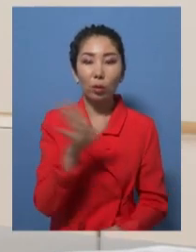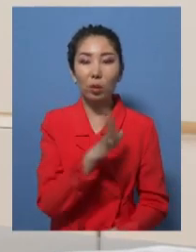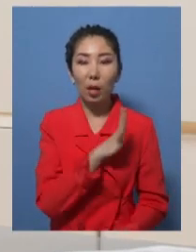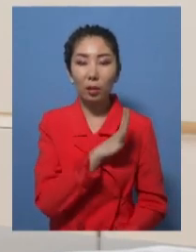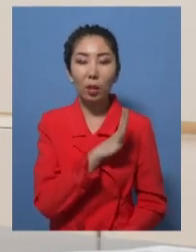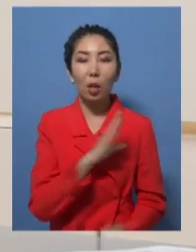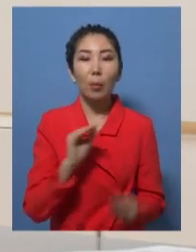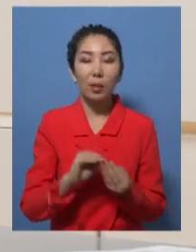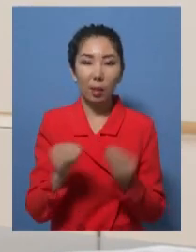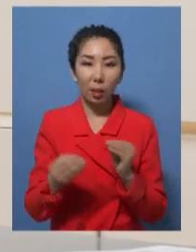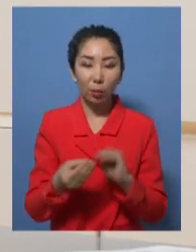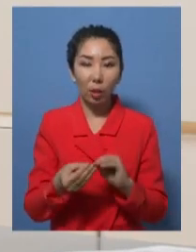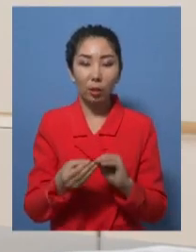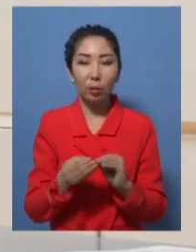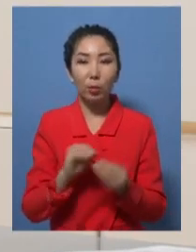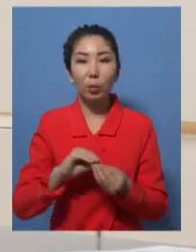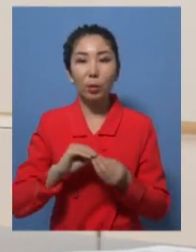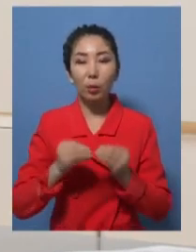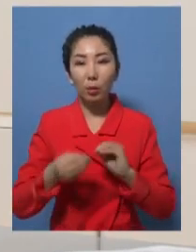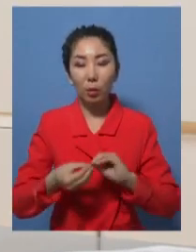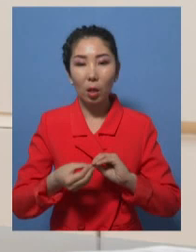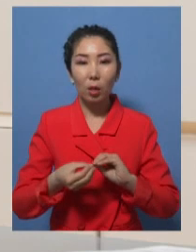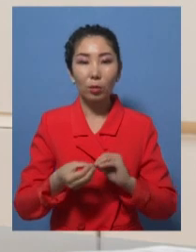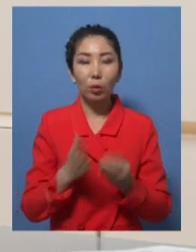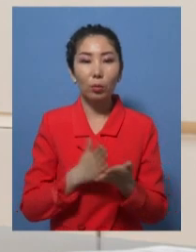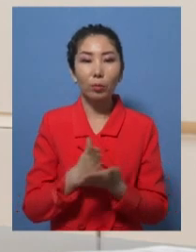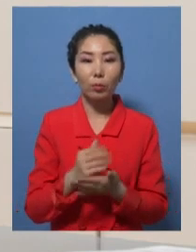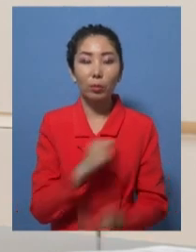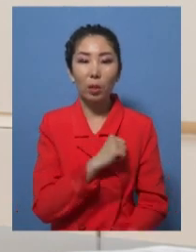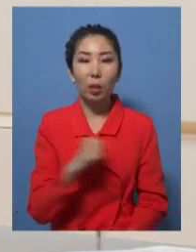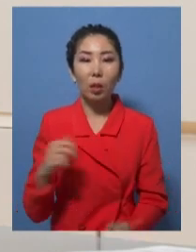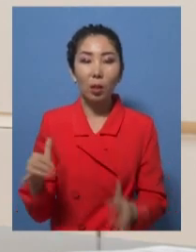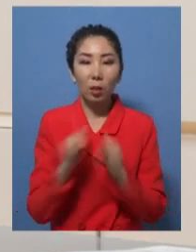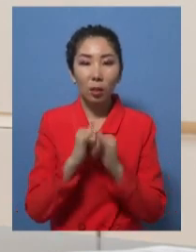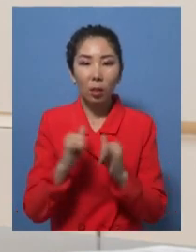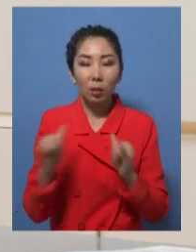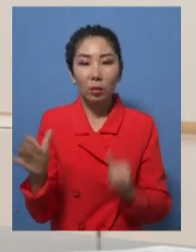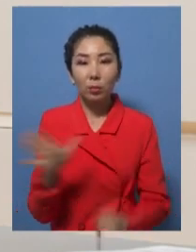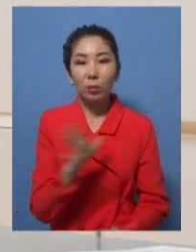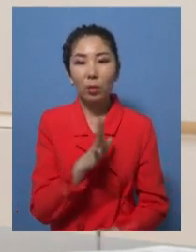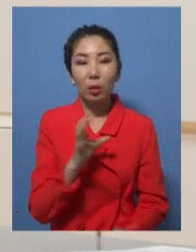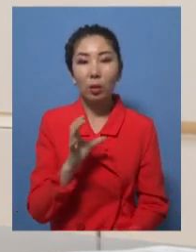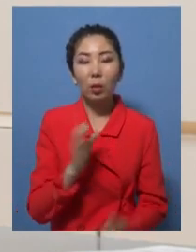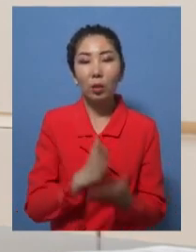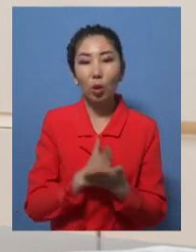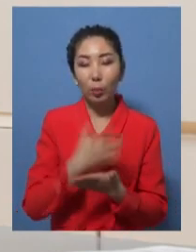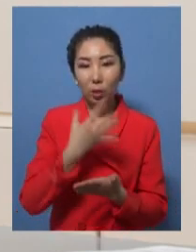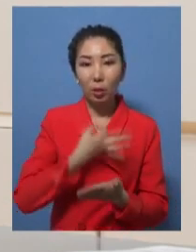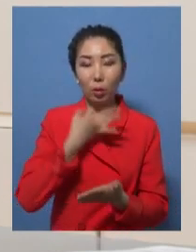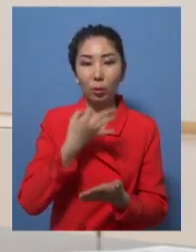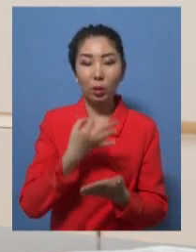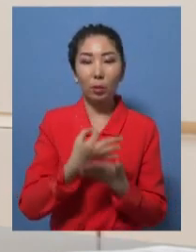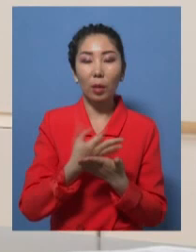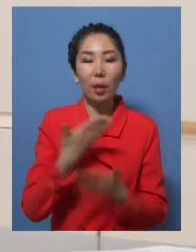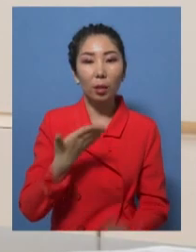деген мәселе ғой бұл жерде. Сол өз малдарын қарамаған үшін де әкімшілік жауапкершілік көзделген. Осы жерде